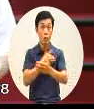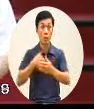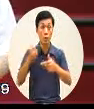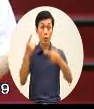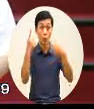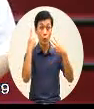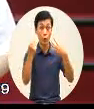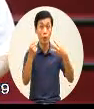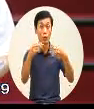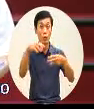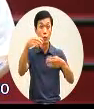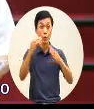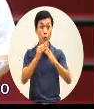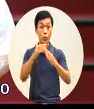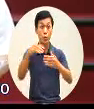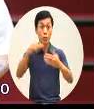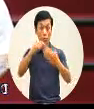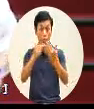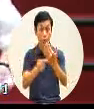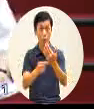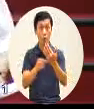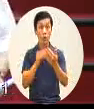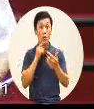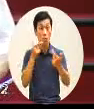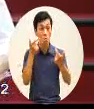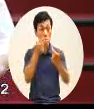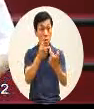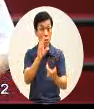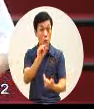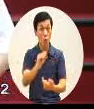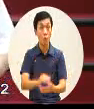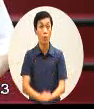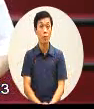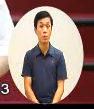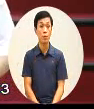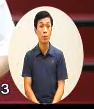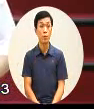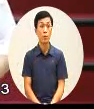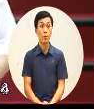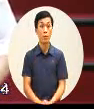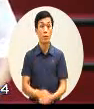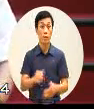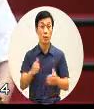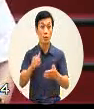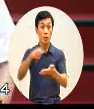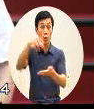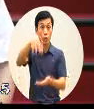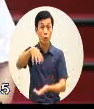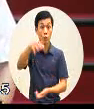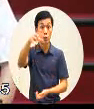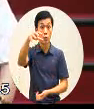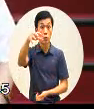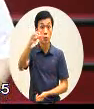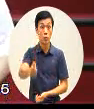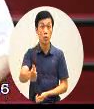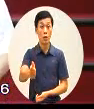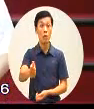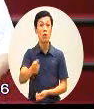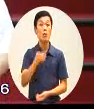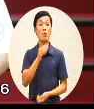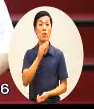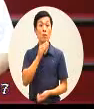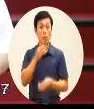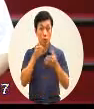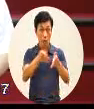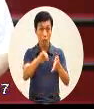范是唔是啦吼？啊，符合标准，哦，这点我们的处长哈，是不是当把这